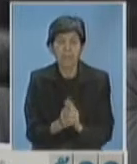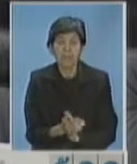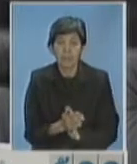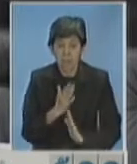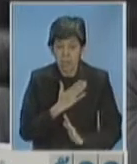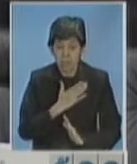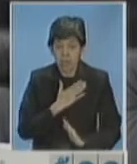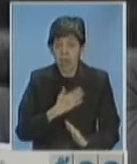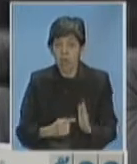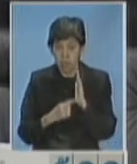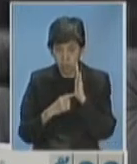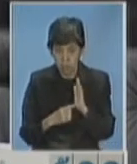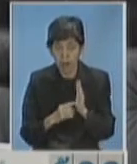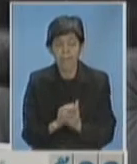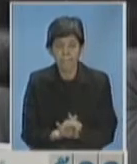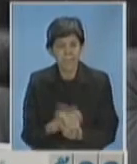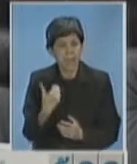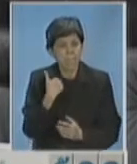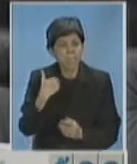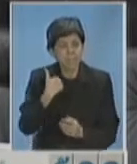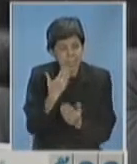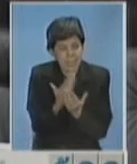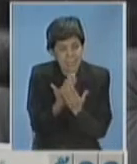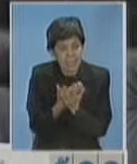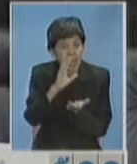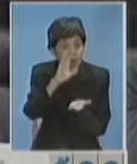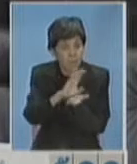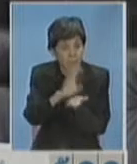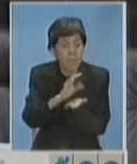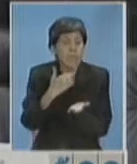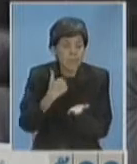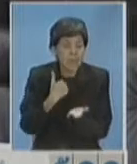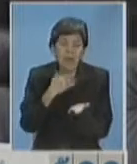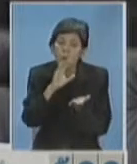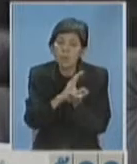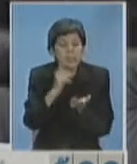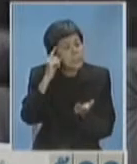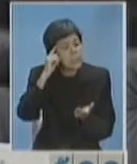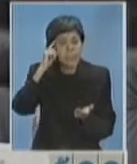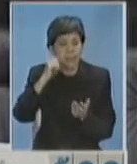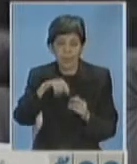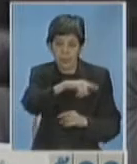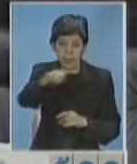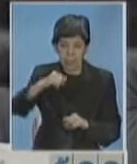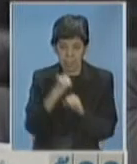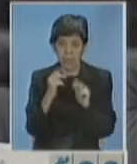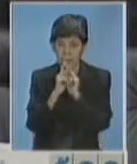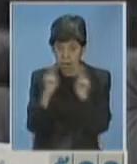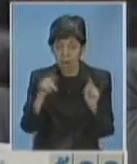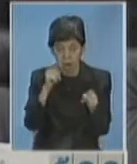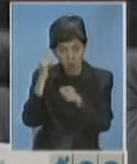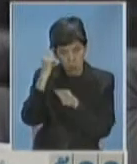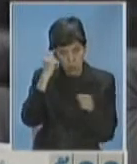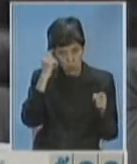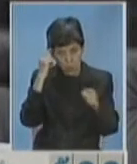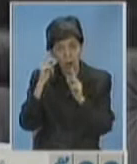ฉันขอยกตัวอย่างนะคะว่ามีการตั้งงบประมาณแบบที่หลายท่านที่เคยเป็นกรรมาธิการก็คงจะท